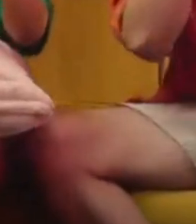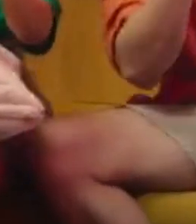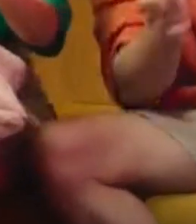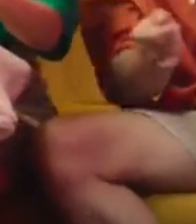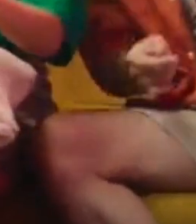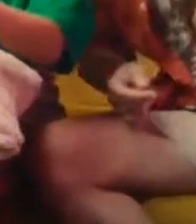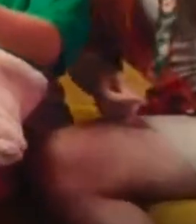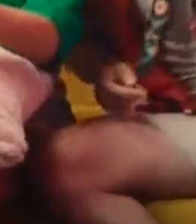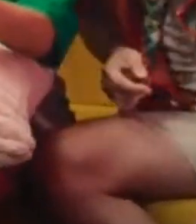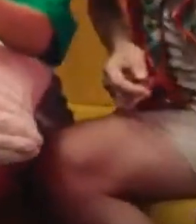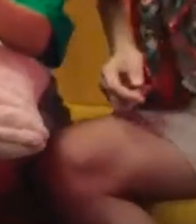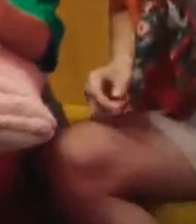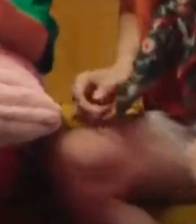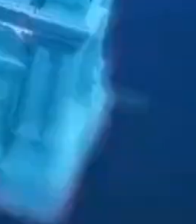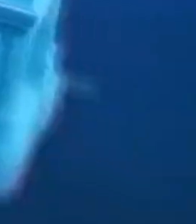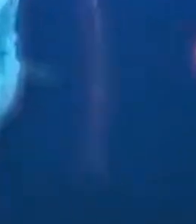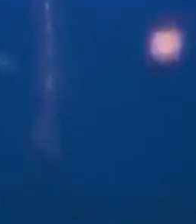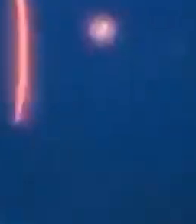่ท